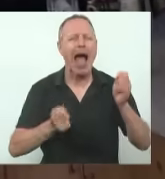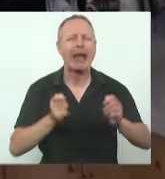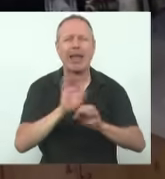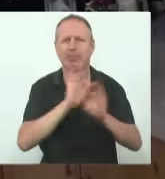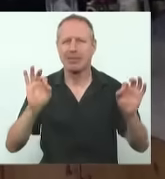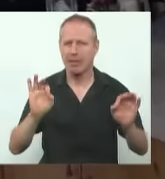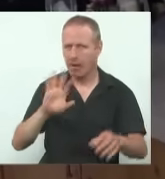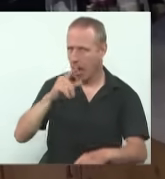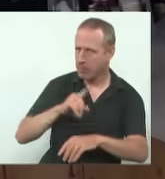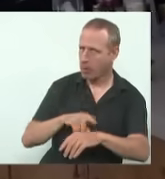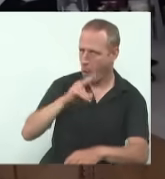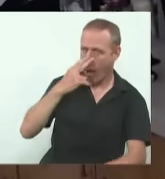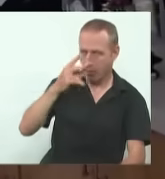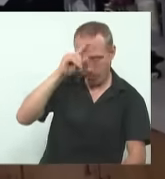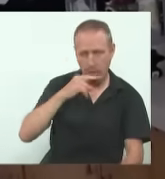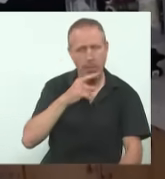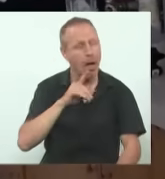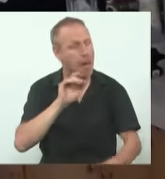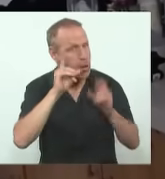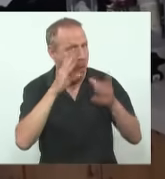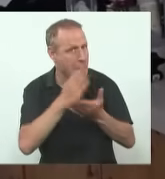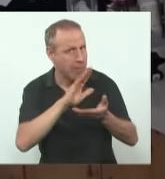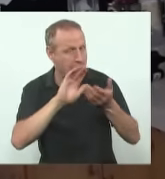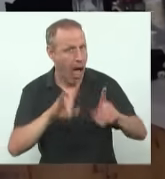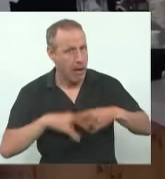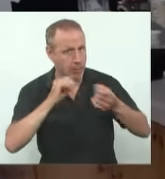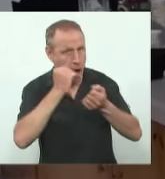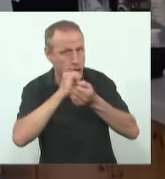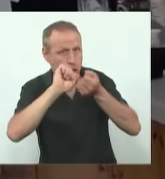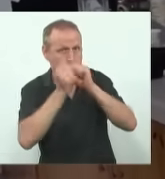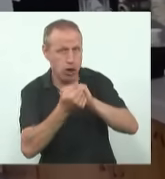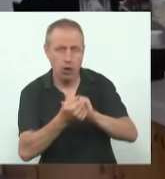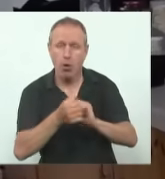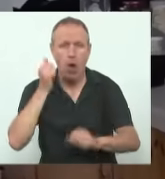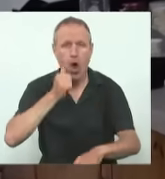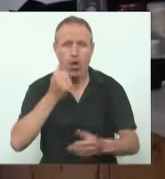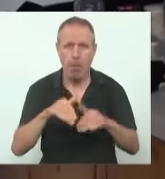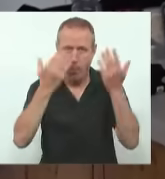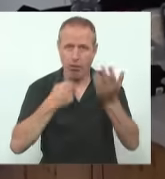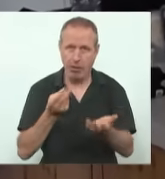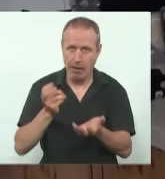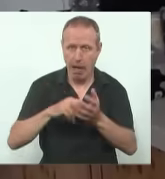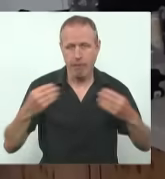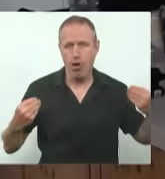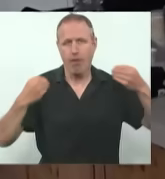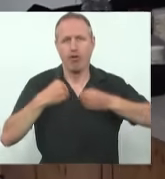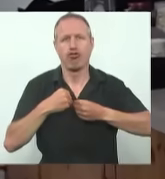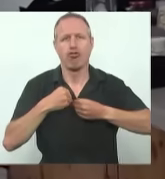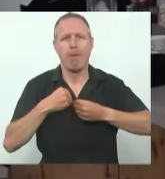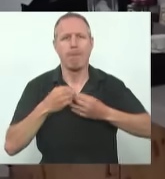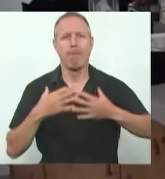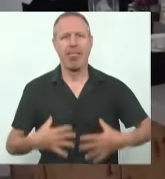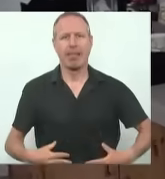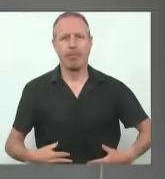פתאום באמצע החיים לעשות כזה טוויסט, זה... אני עד היום כל בוקר שאני קם ולובש את המדים, אני שואל את עצמי שאם זה באמת קרה,